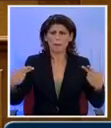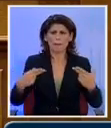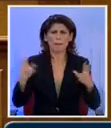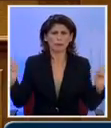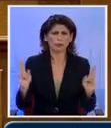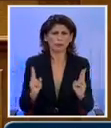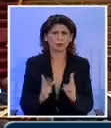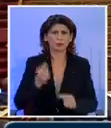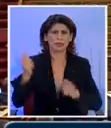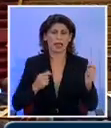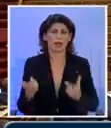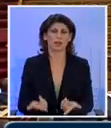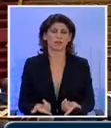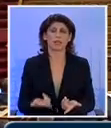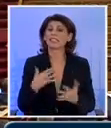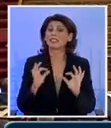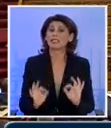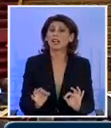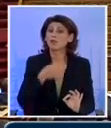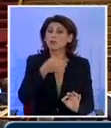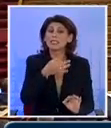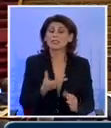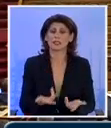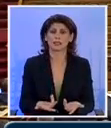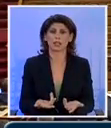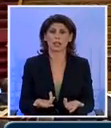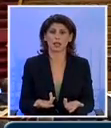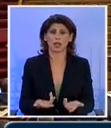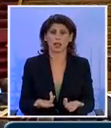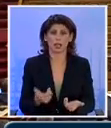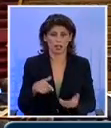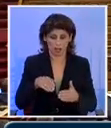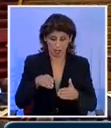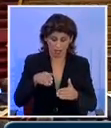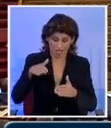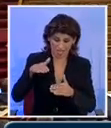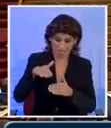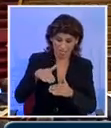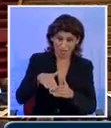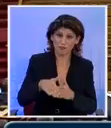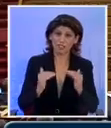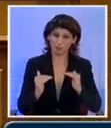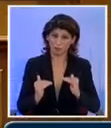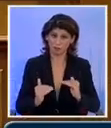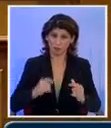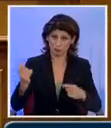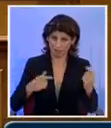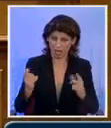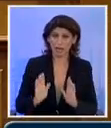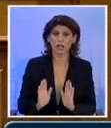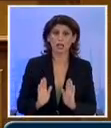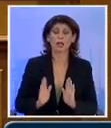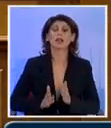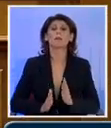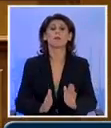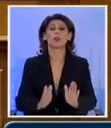δραστικά. Τι ακριβώς μας εισηγήσετε? Να βγούμε από την ύφεση συνεχίζοντας απίστευτες σπατάλες? Να μην προχωρήσουμε